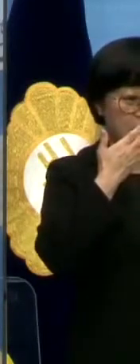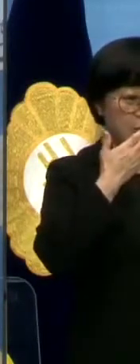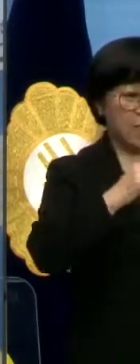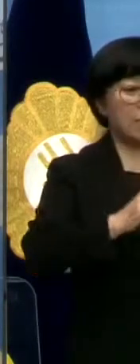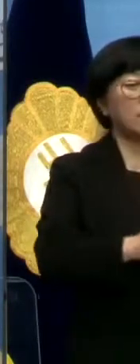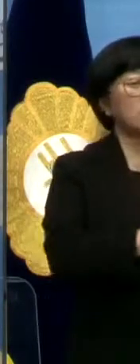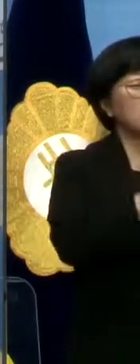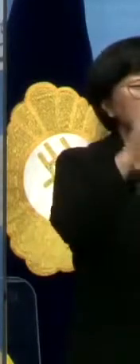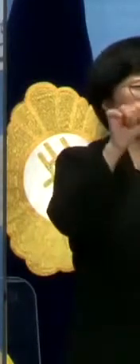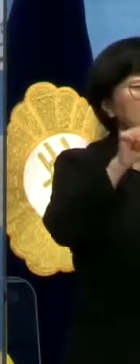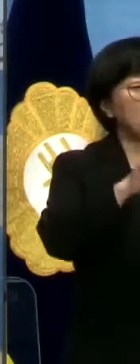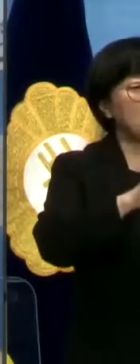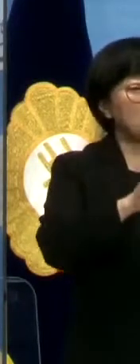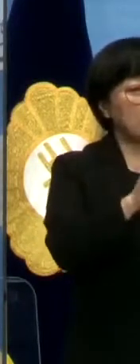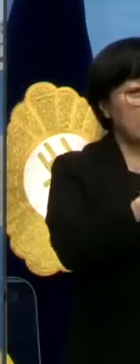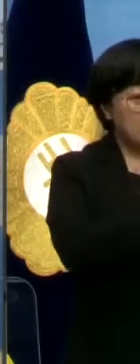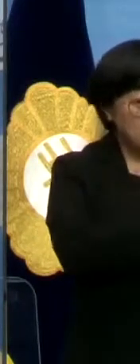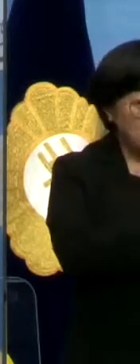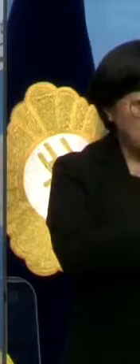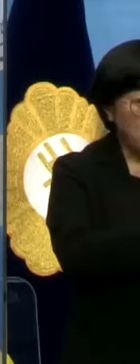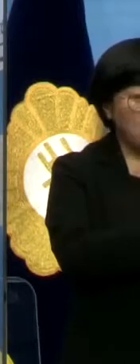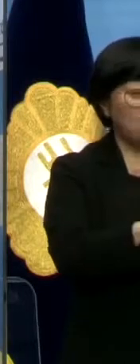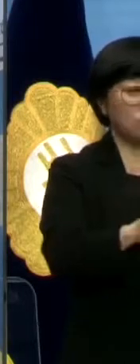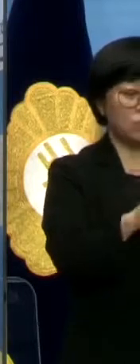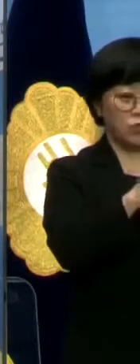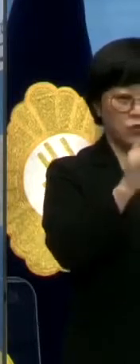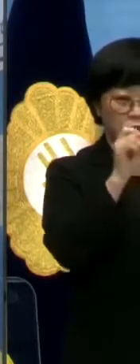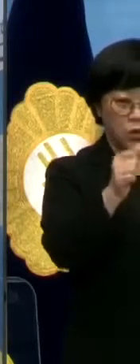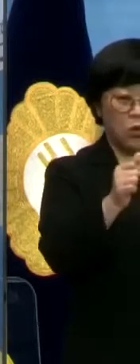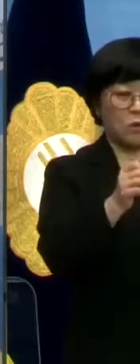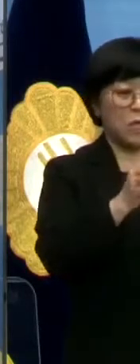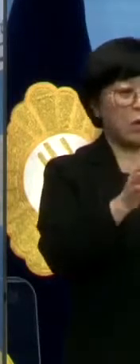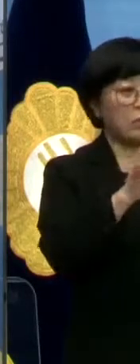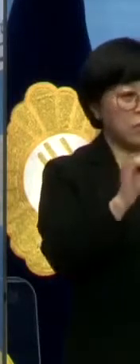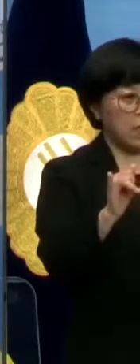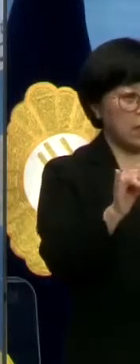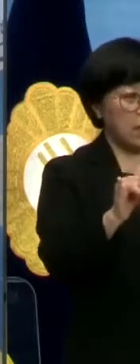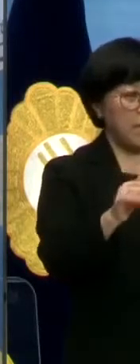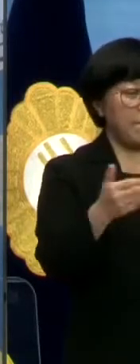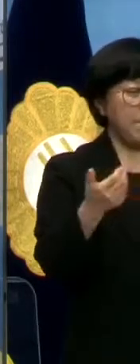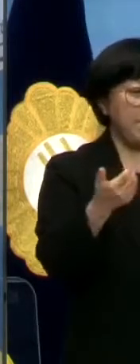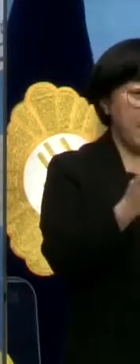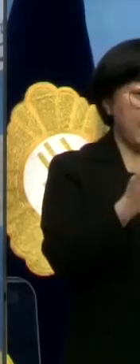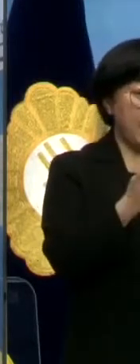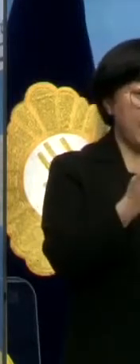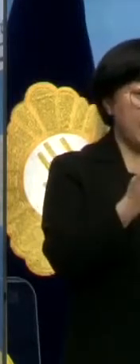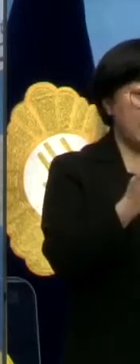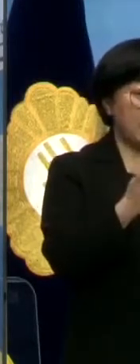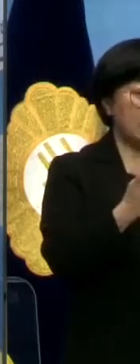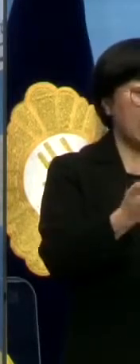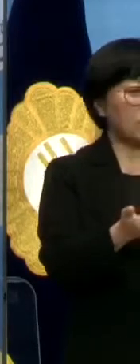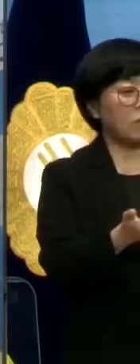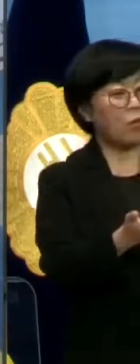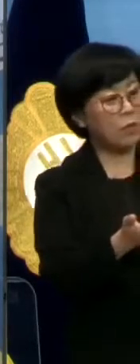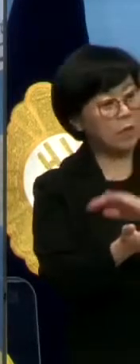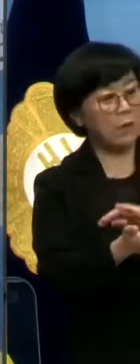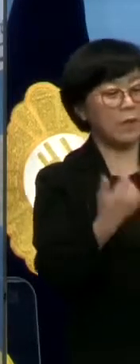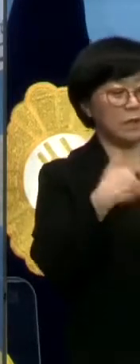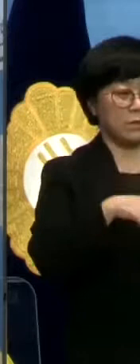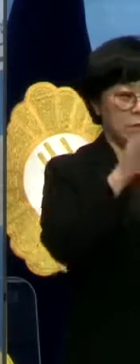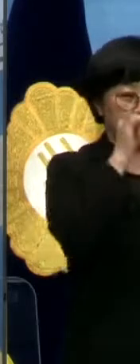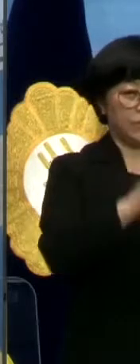희책은 감춘 채 중소상공인 자영업자의 반발을 무마하는 데만 혈안이 되어